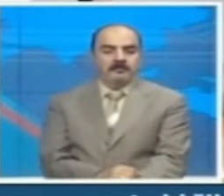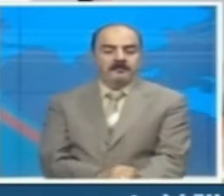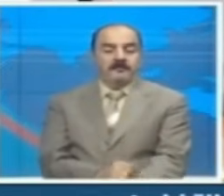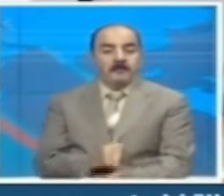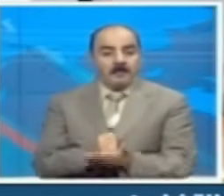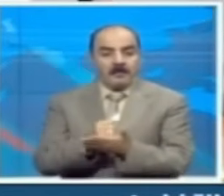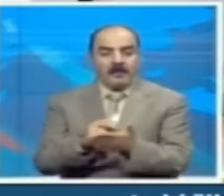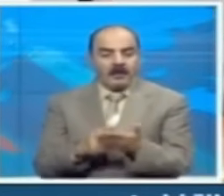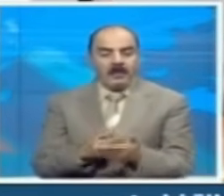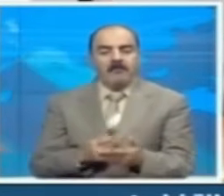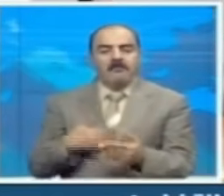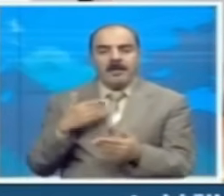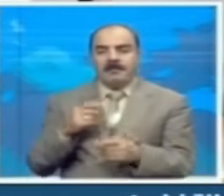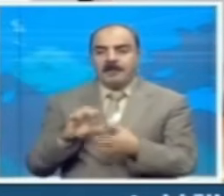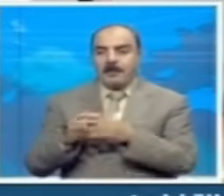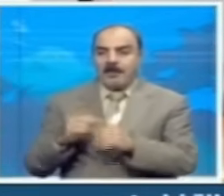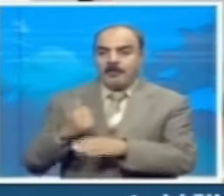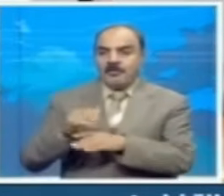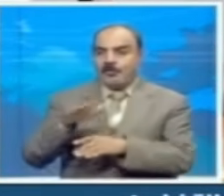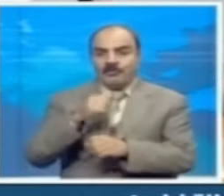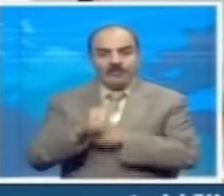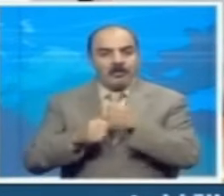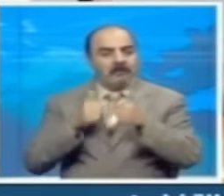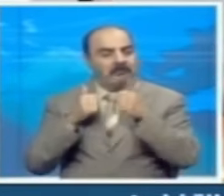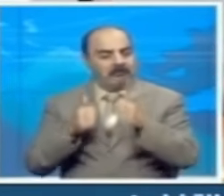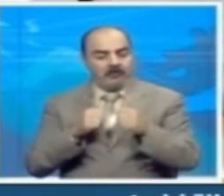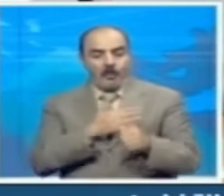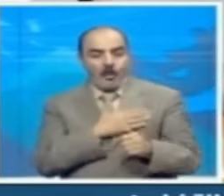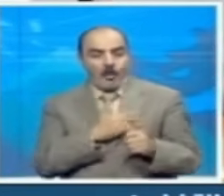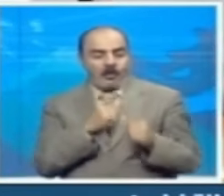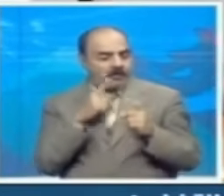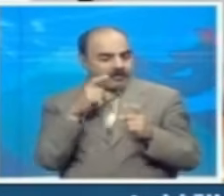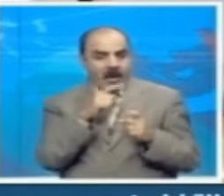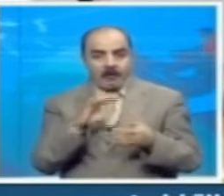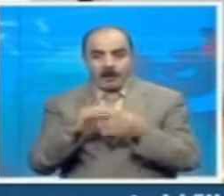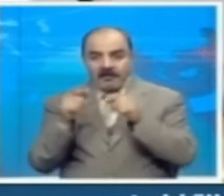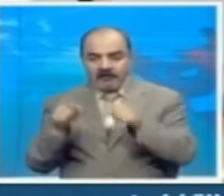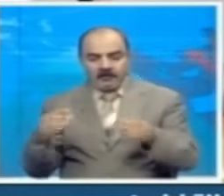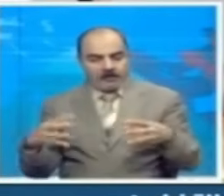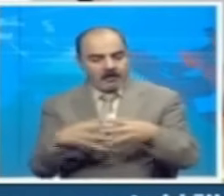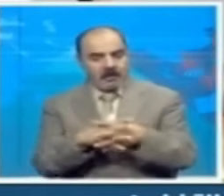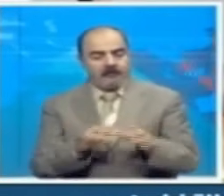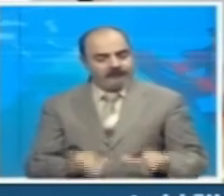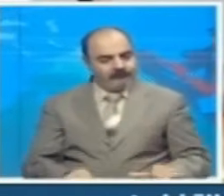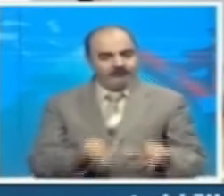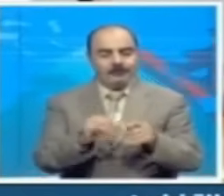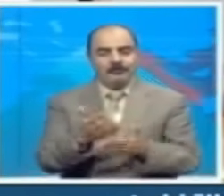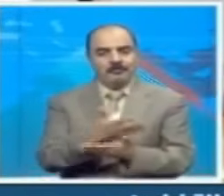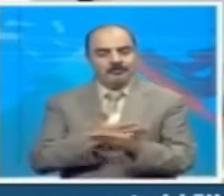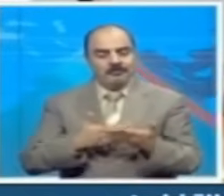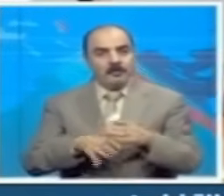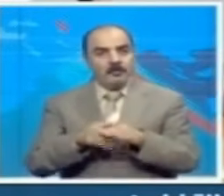تأكيدا لمساهمات المجتمع المدني الفعالة في خدمة قضايا المجتمع والمشاركة في المشروعات